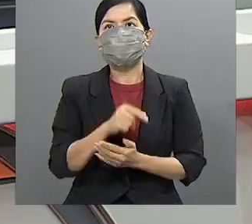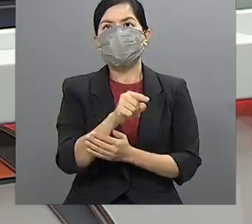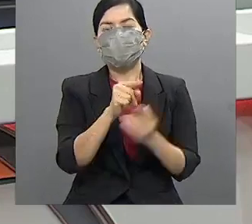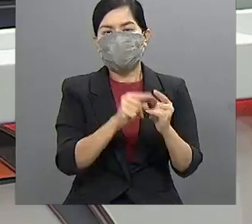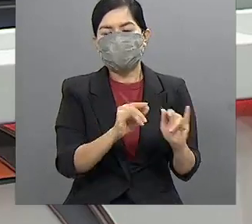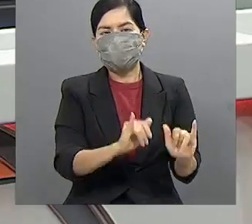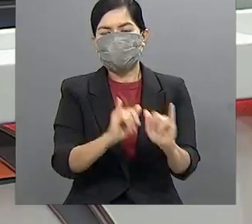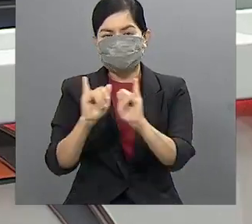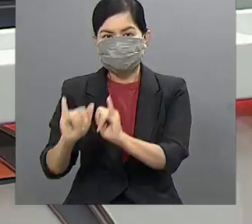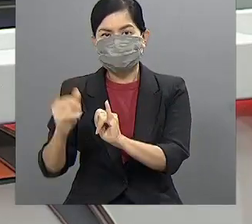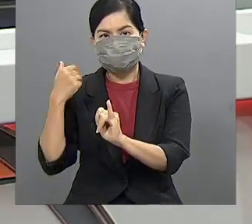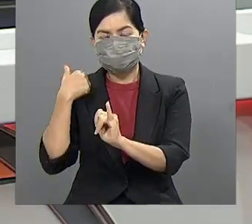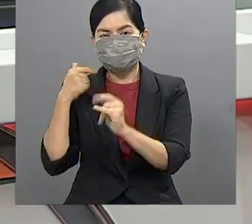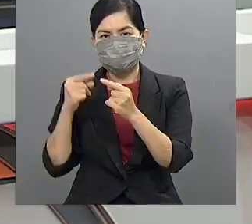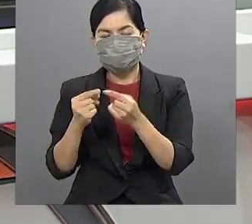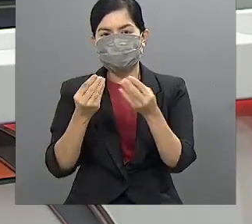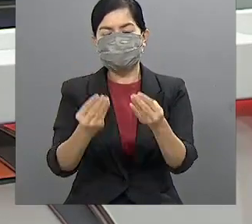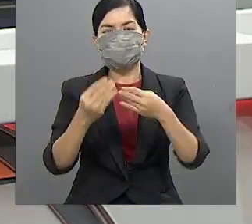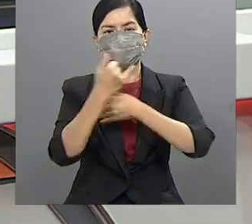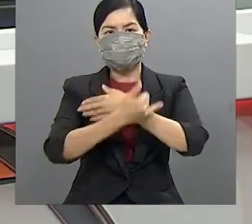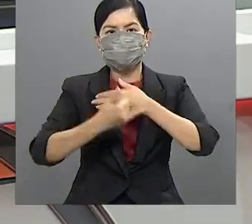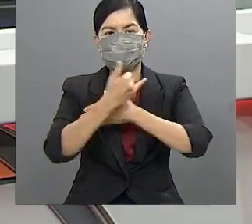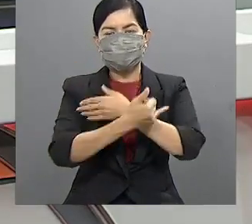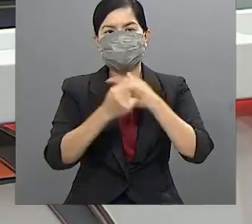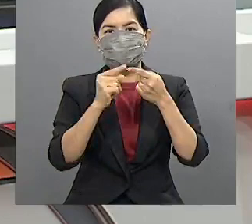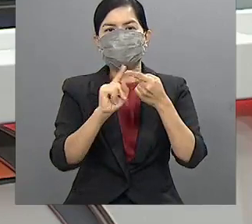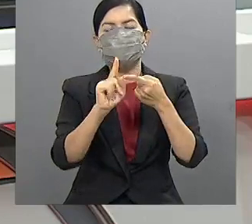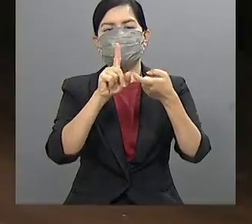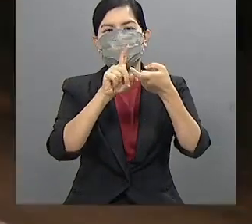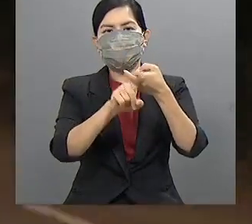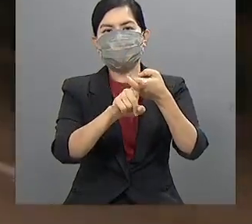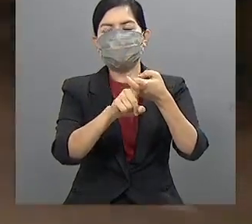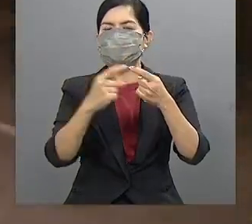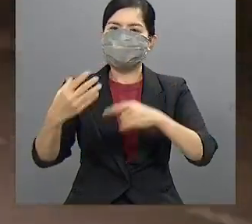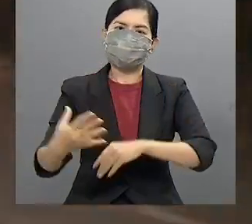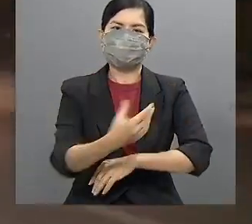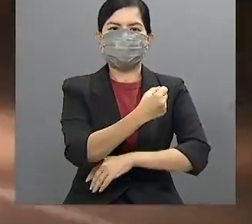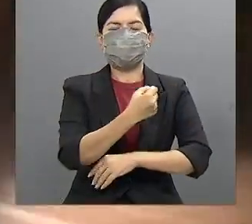การเปิดทางให้รัสเซียเข้ายึดครองพื้นที่มาริโอโปค่ะ